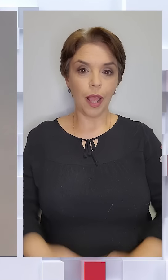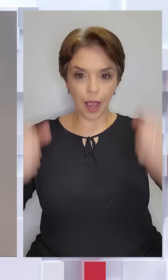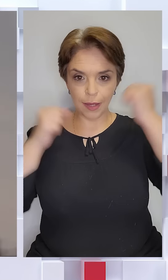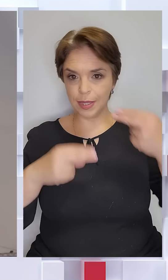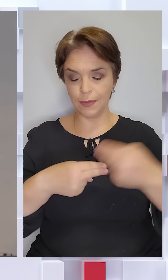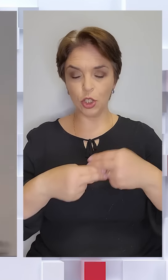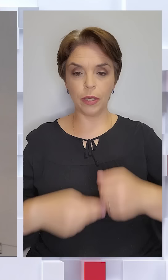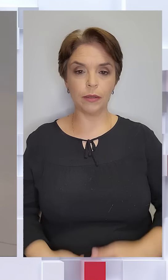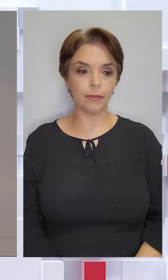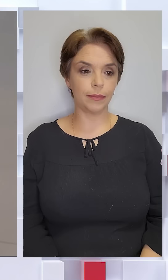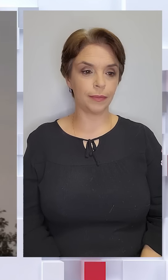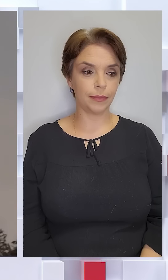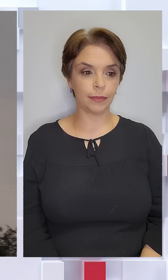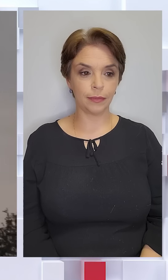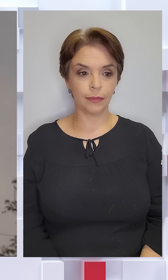замуж.